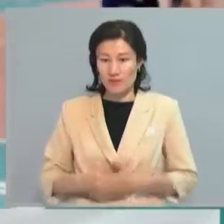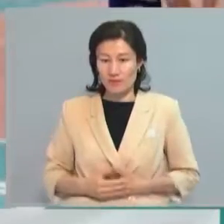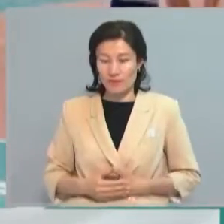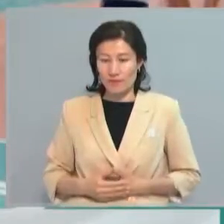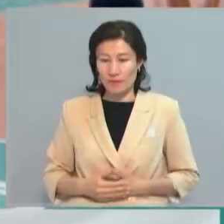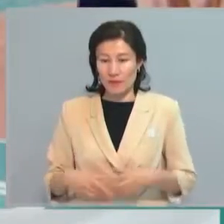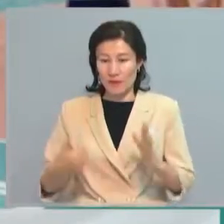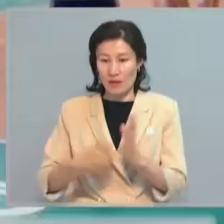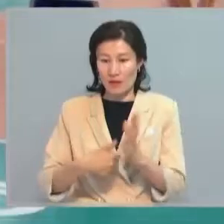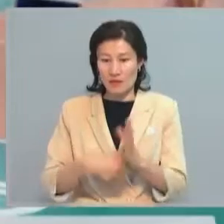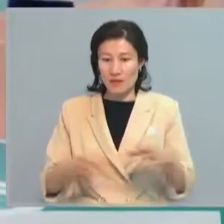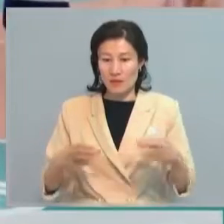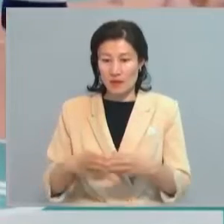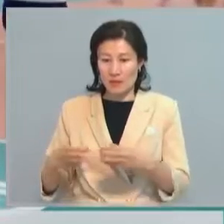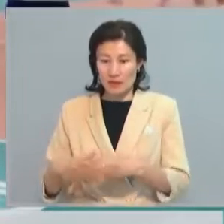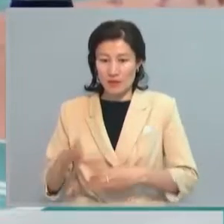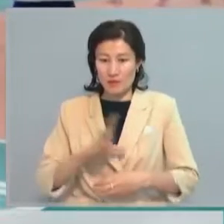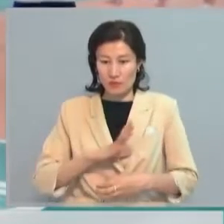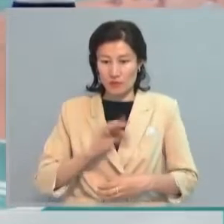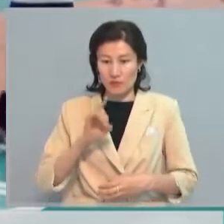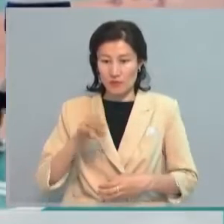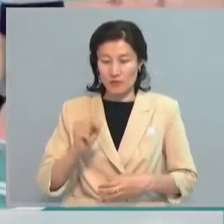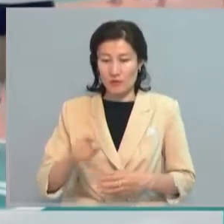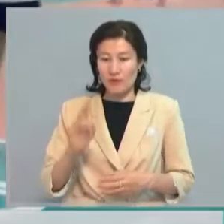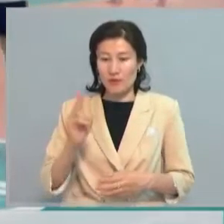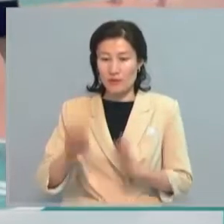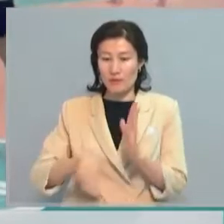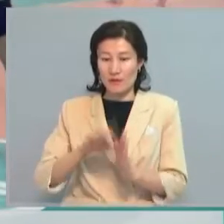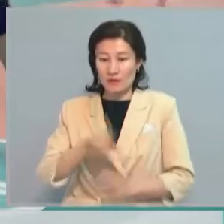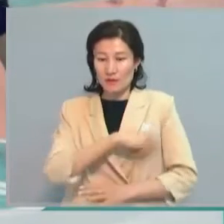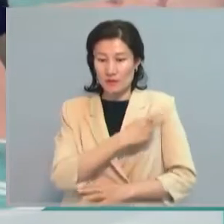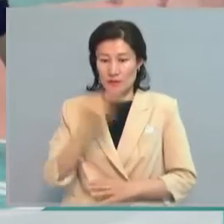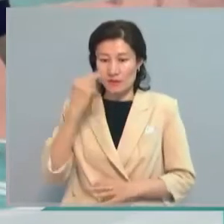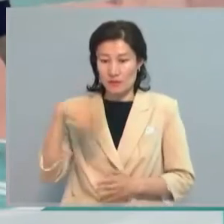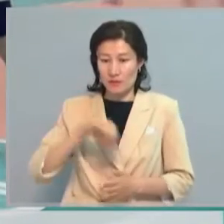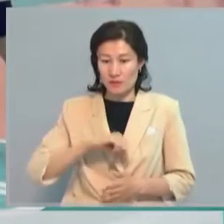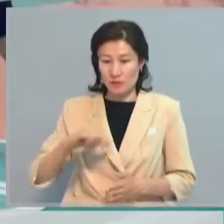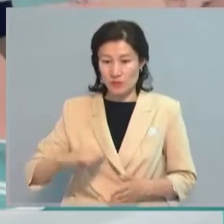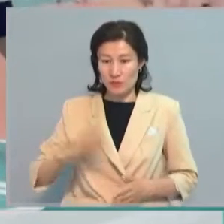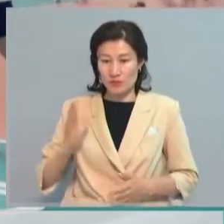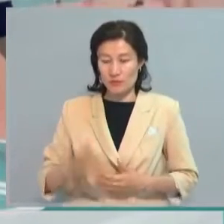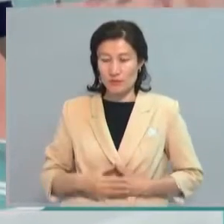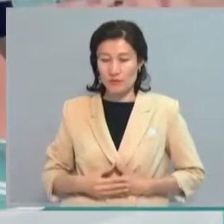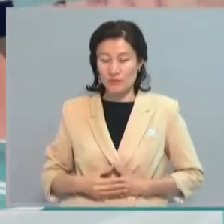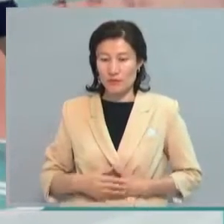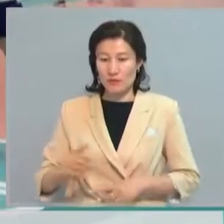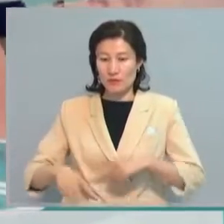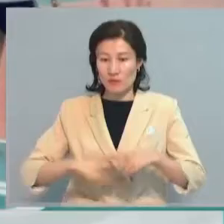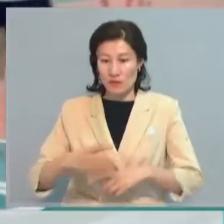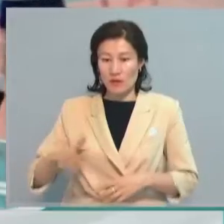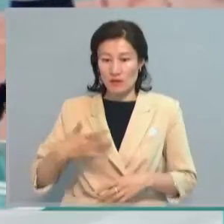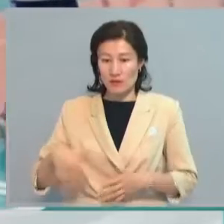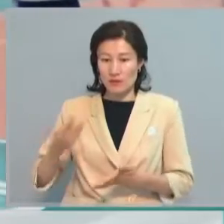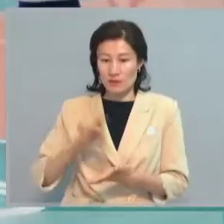командалар болған жоқ, 6 команда қатысты. 6 команданың ішінде мықтылары жаңағы Шымкент қаласы өзіміздің, одан кейін Тараз